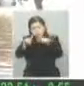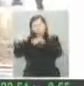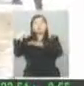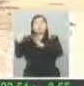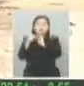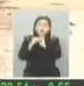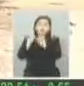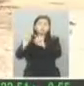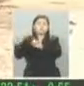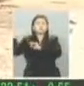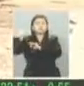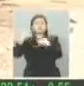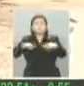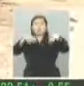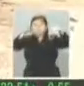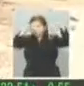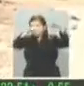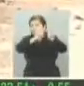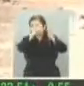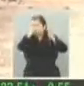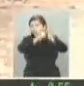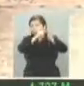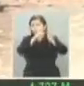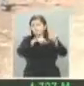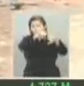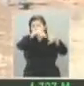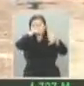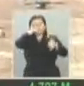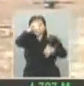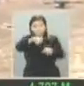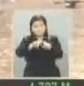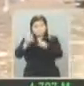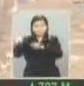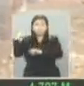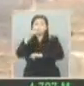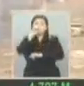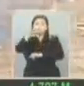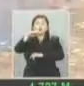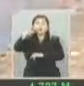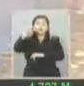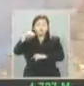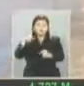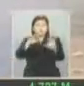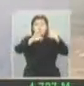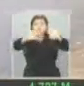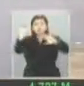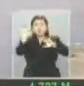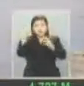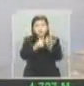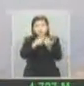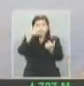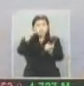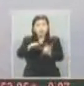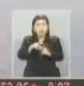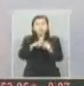ากในการขอใบอนุญาตหรือว่าตัวรูปพรรณช้างทำให้เจ้าของไม่แจ้งรัฐเมื่อช้างตายทำให้สถิติประชากรช้าง